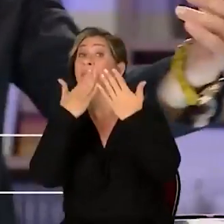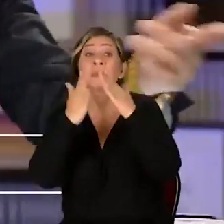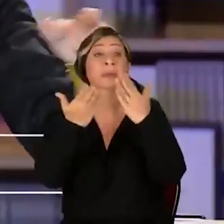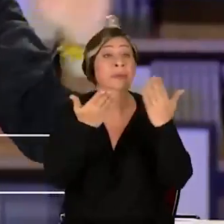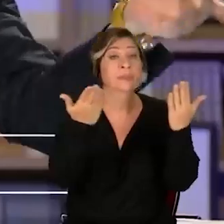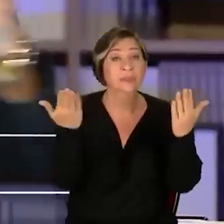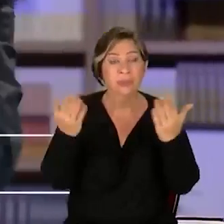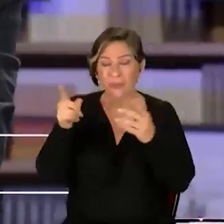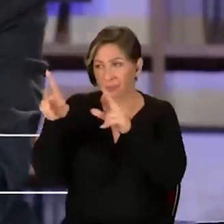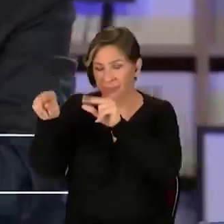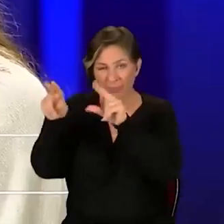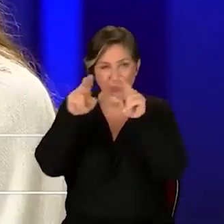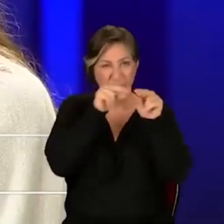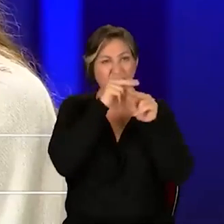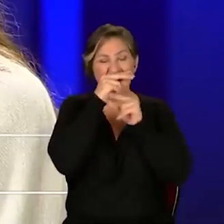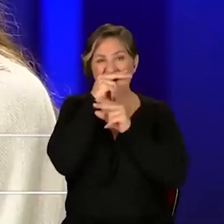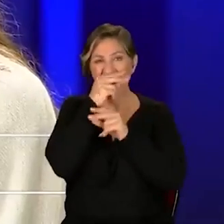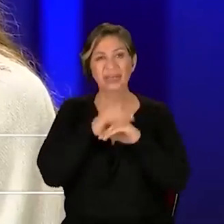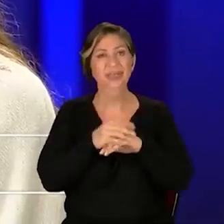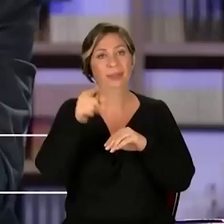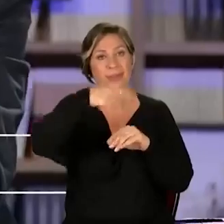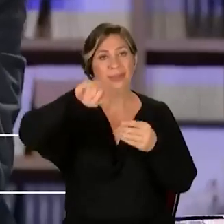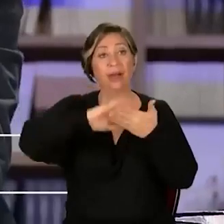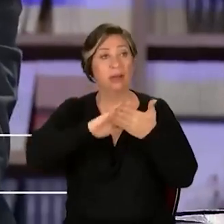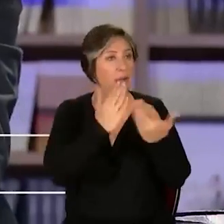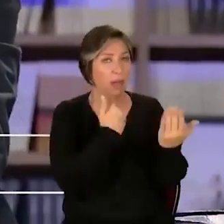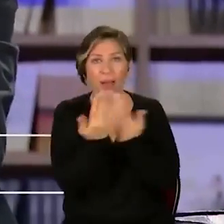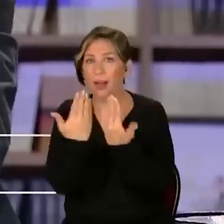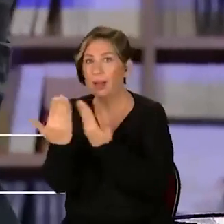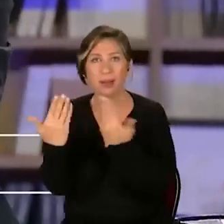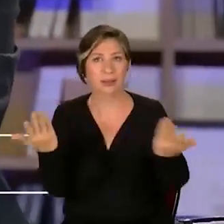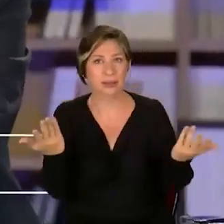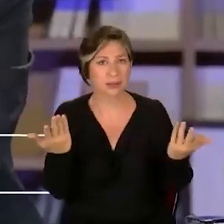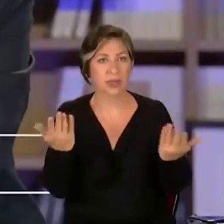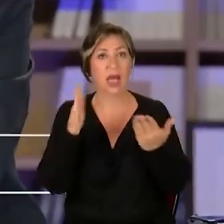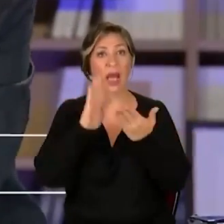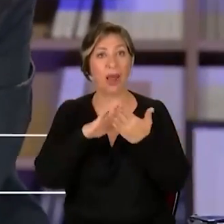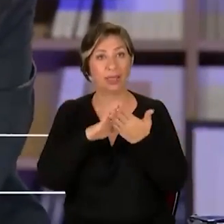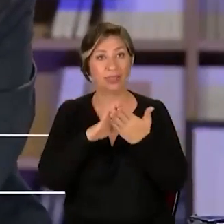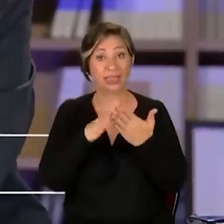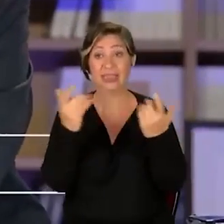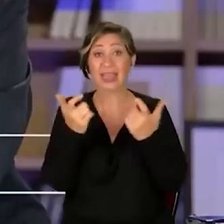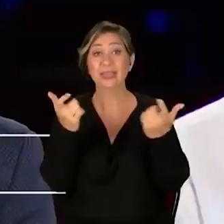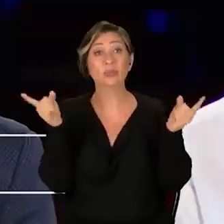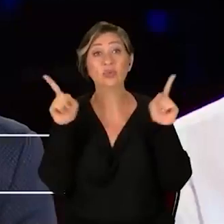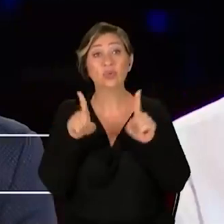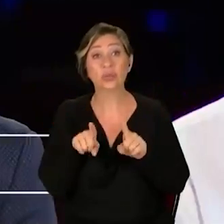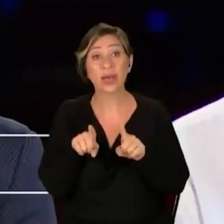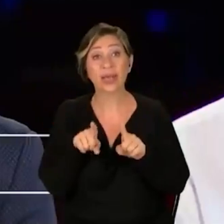için yani siz uyurken ondan sonra arkadaş filan da bulamadıkları için arkadaşlarıyla nerede